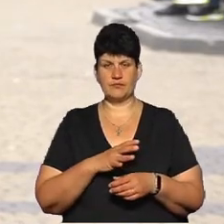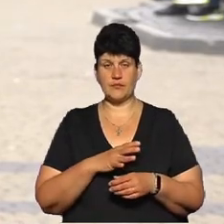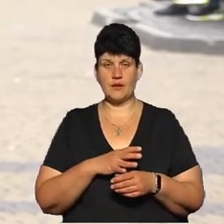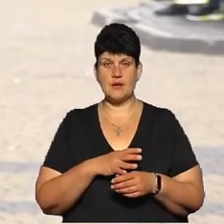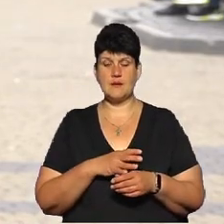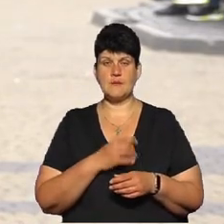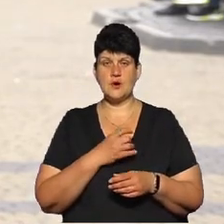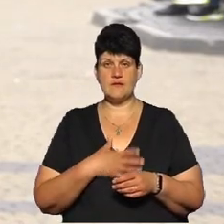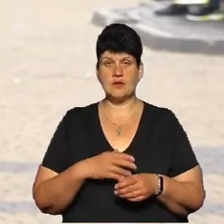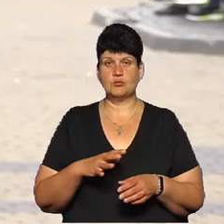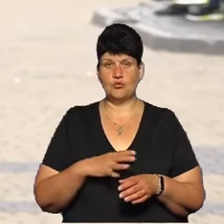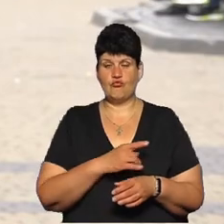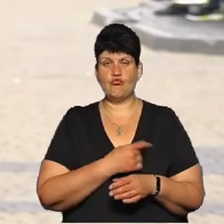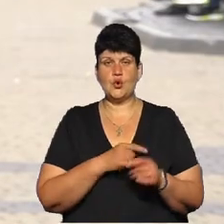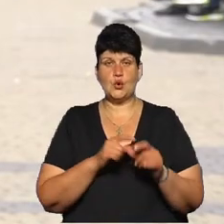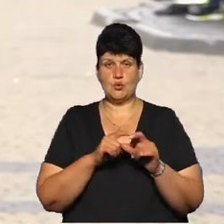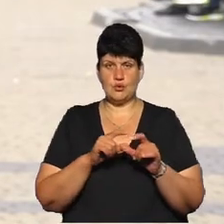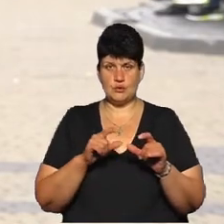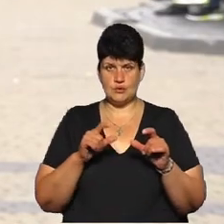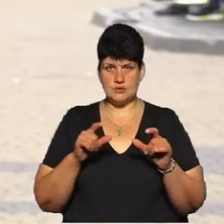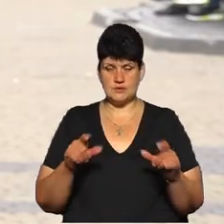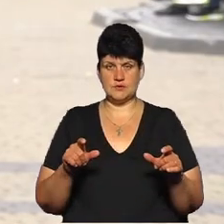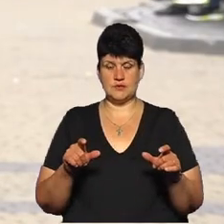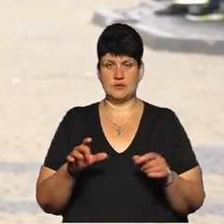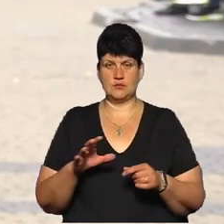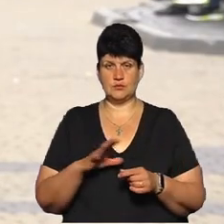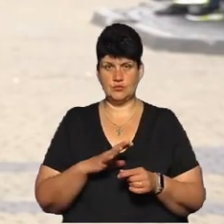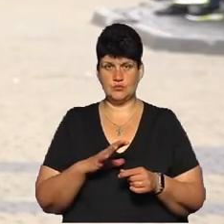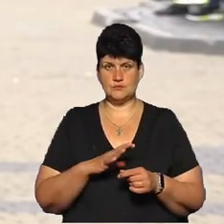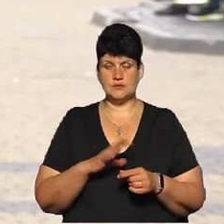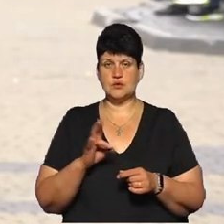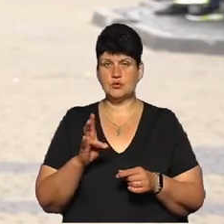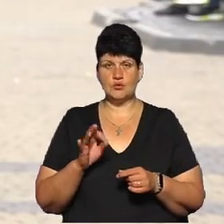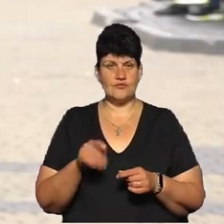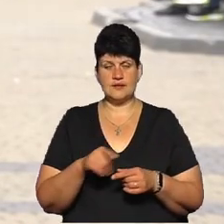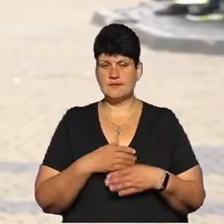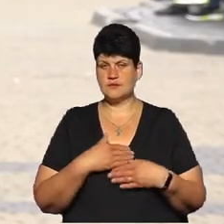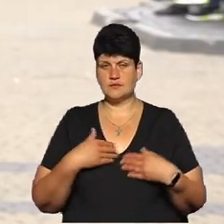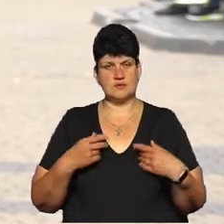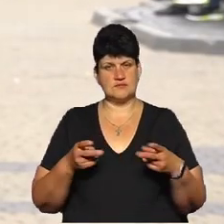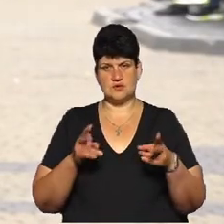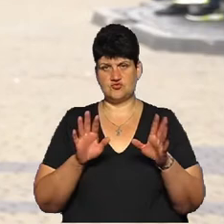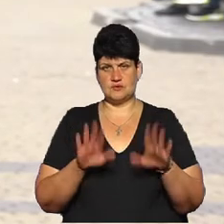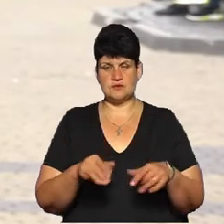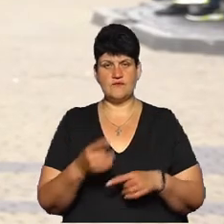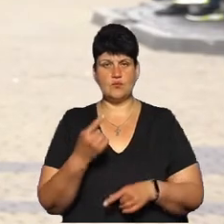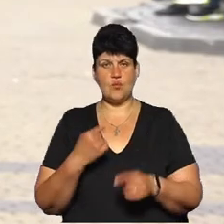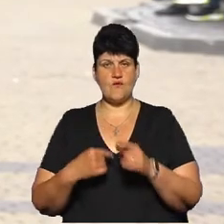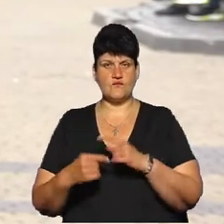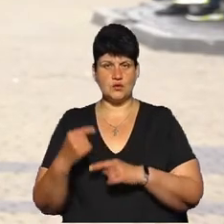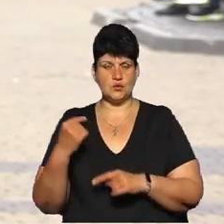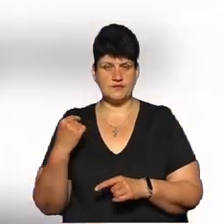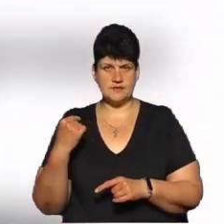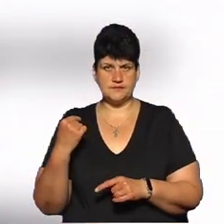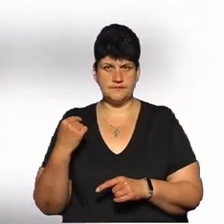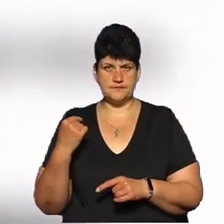госпіталі, в госпіталі польовому він був, але він не захотів залишитися. Він повернувся тоді назад на